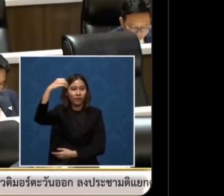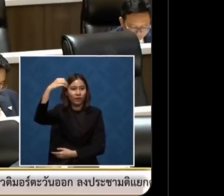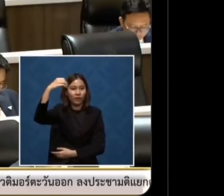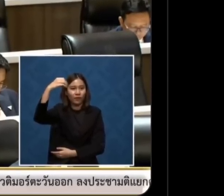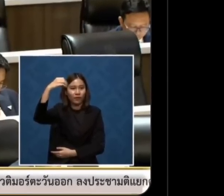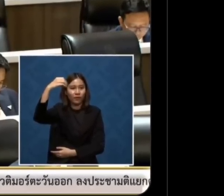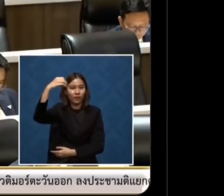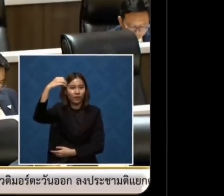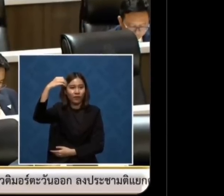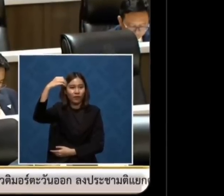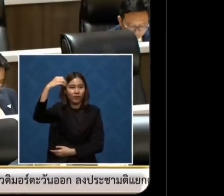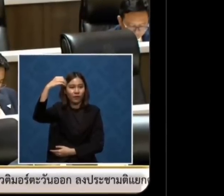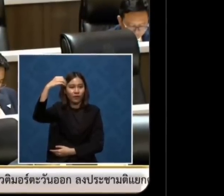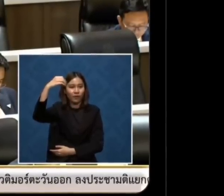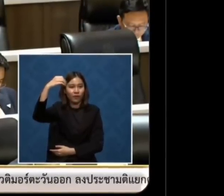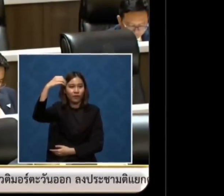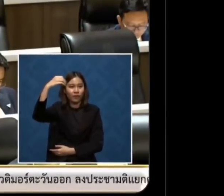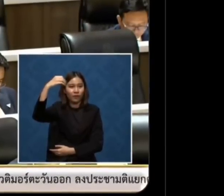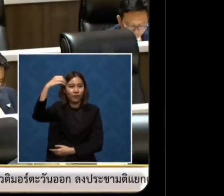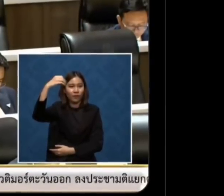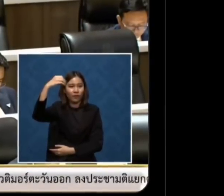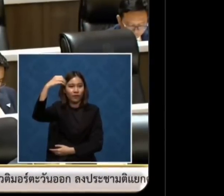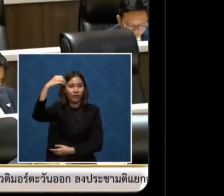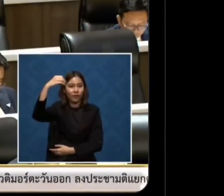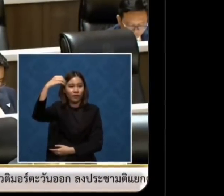หนังนายทุนโรงงานไฟฟ้า